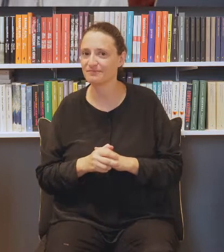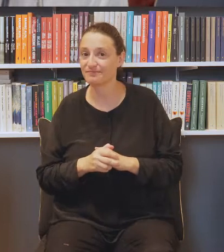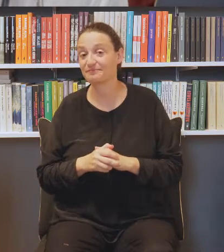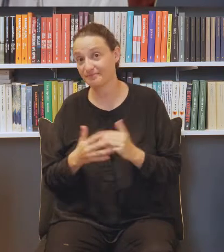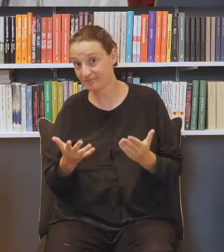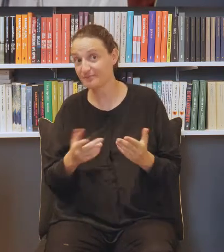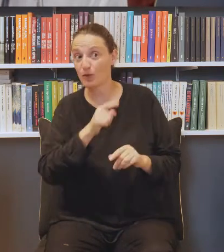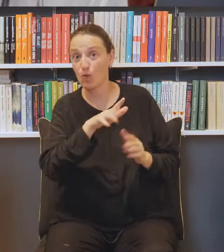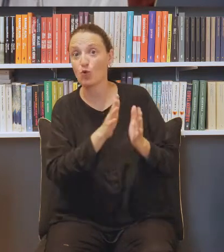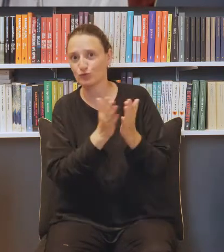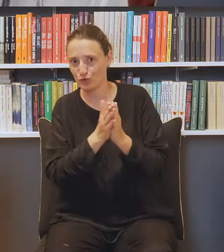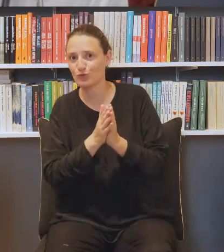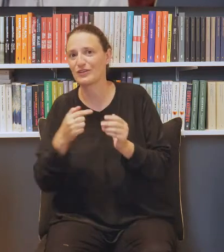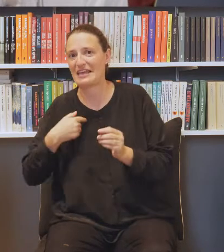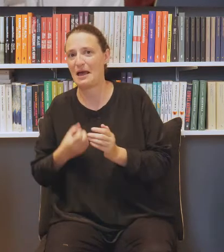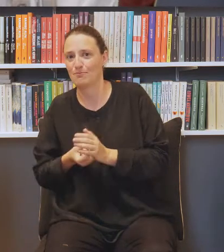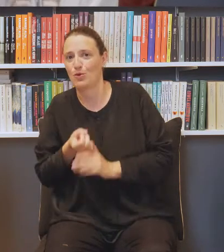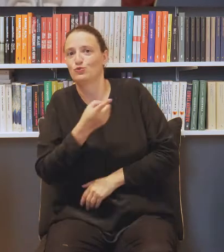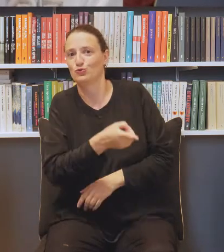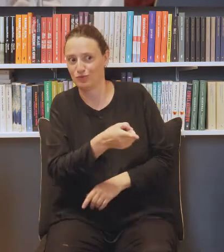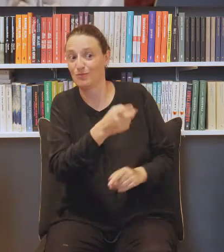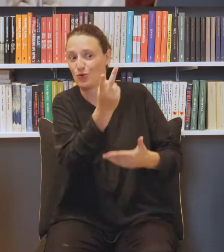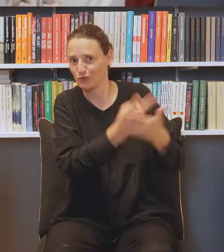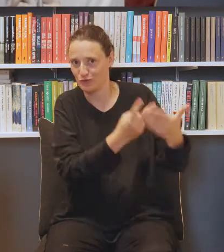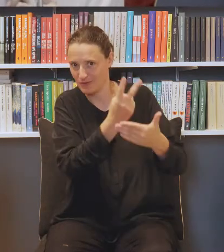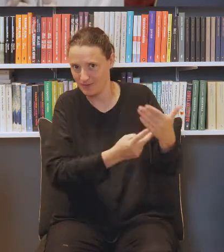więc bo przeczytał, podrzuciłem mu książkę i właśnie przeczytał i